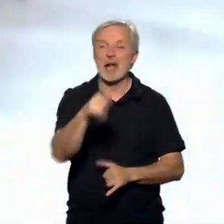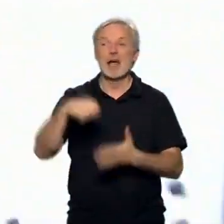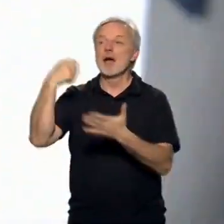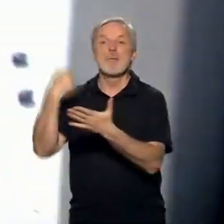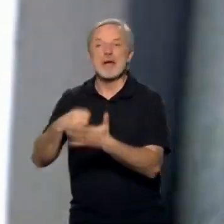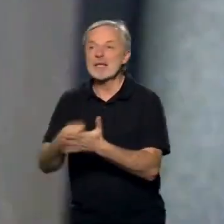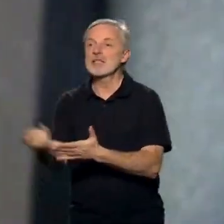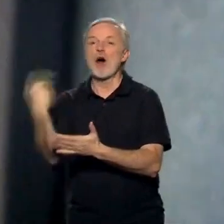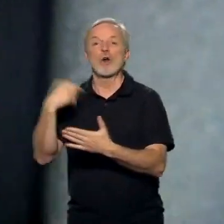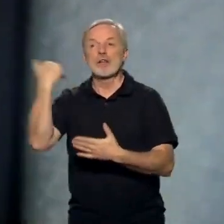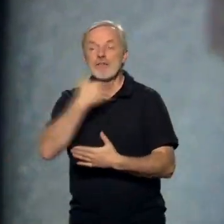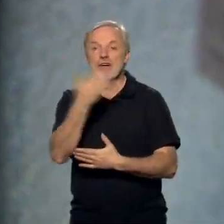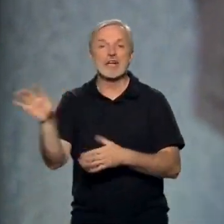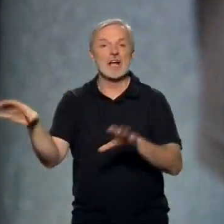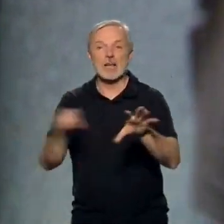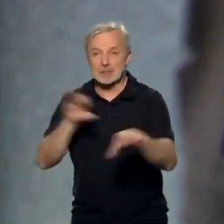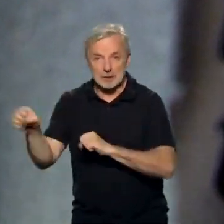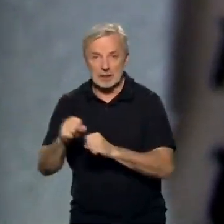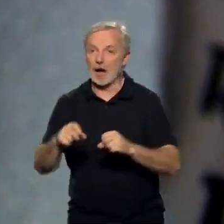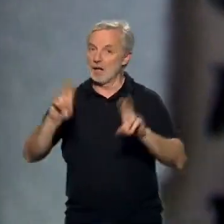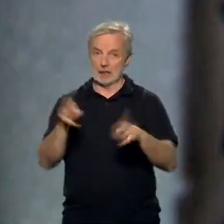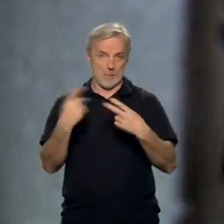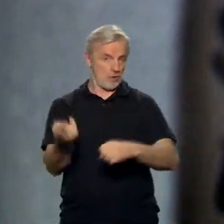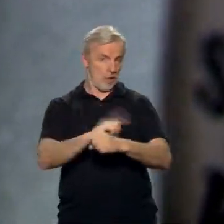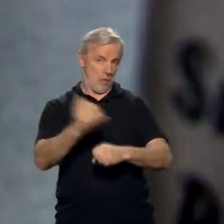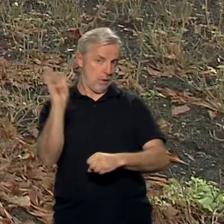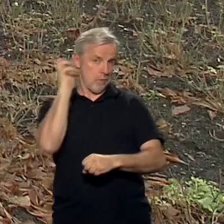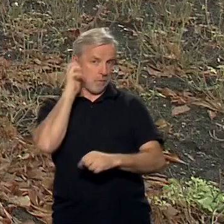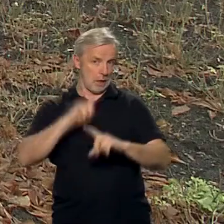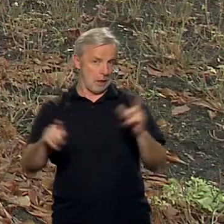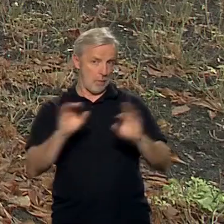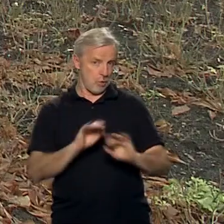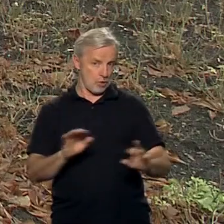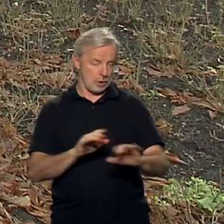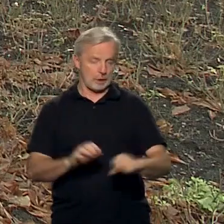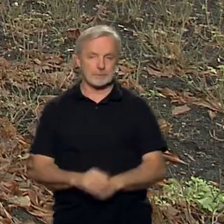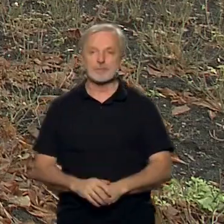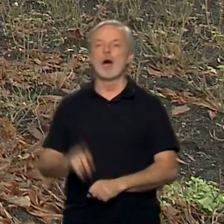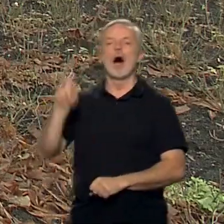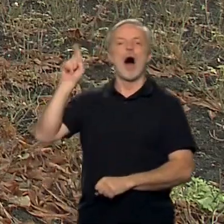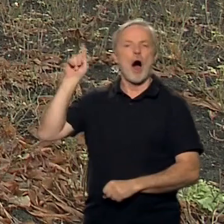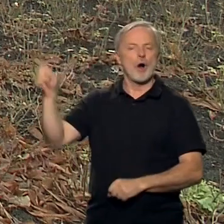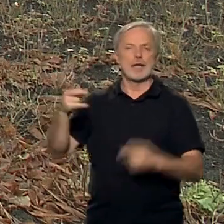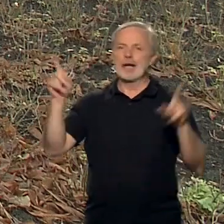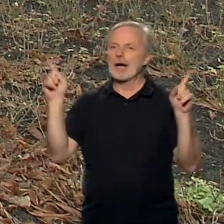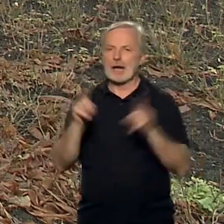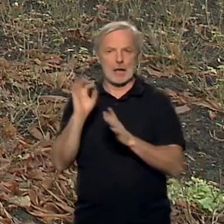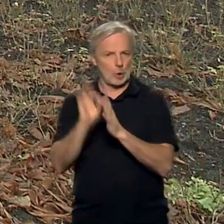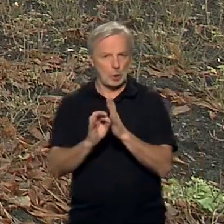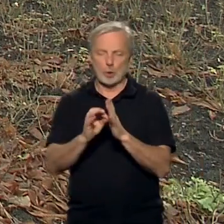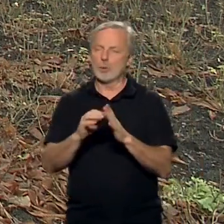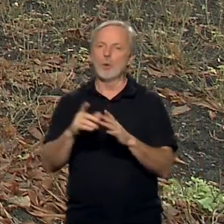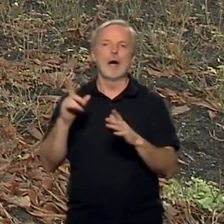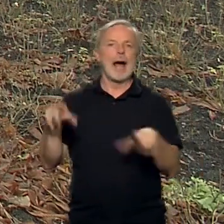si to koupit z veřejné sbírky, kterou konají. Na to, jak krátkou dobu existují, tak našemu útulku pomohli